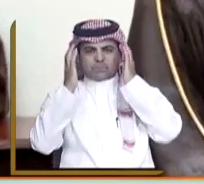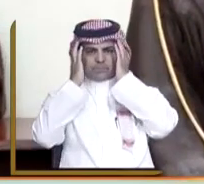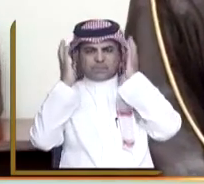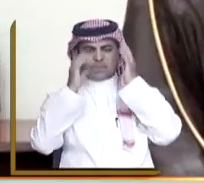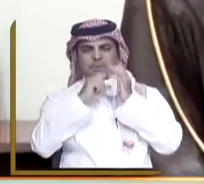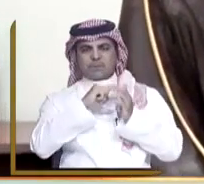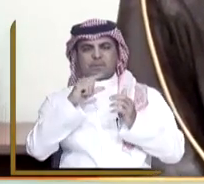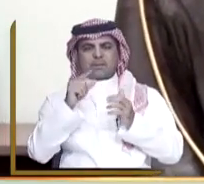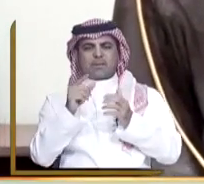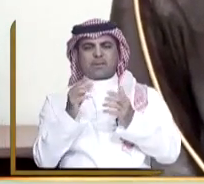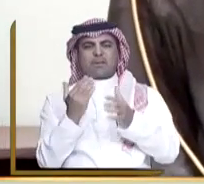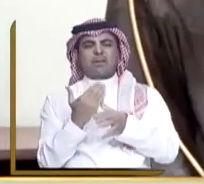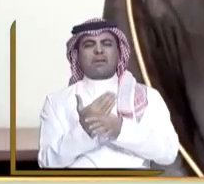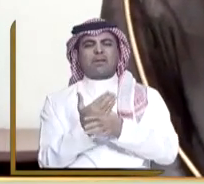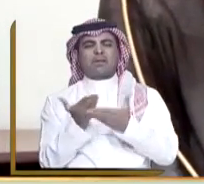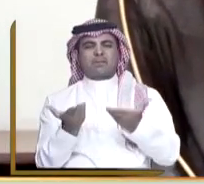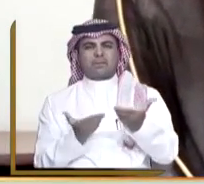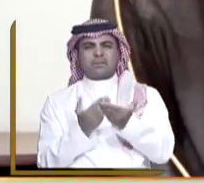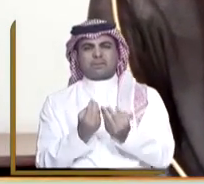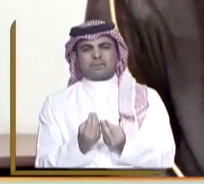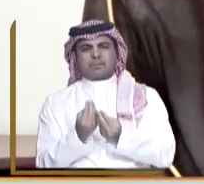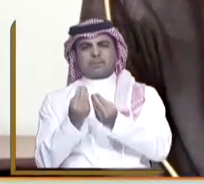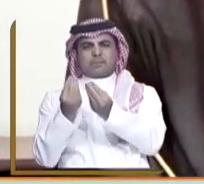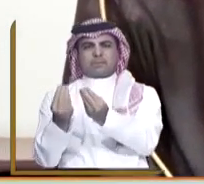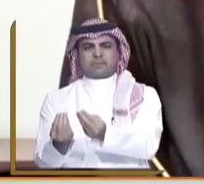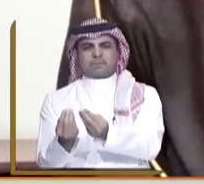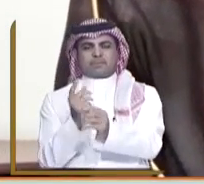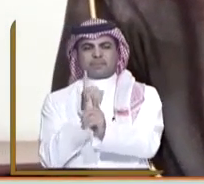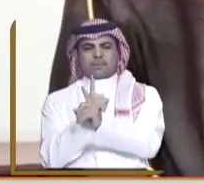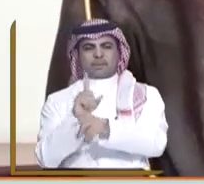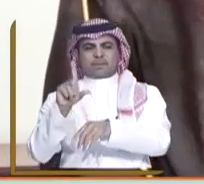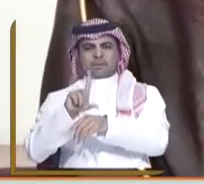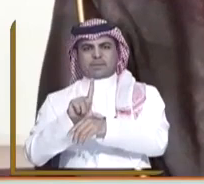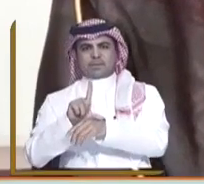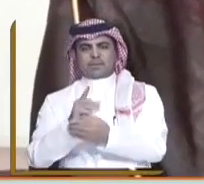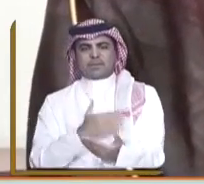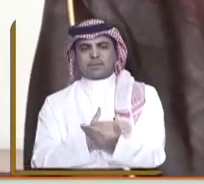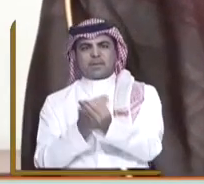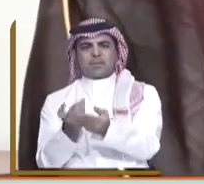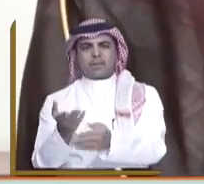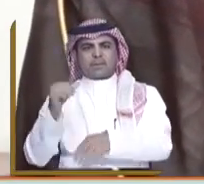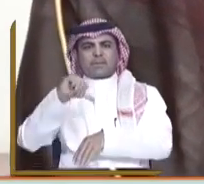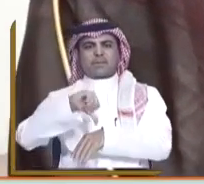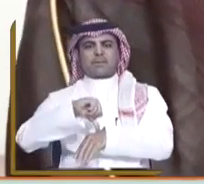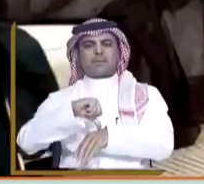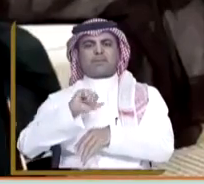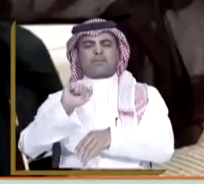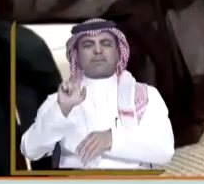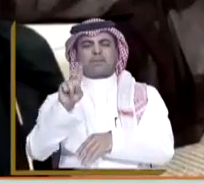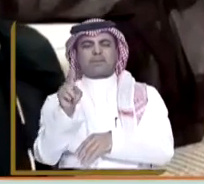بالديوان الملكي الاستاذ احمد قطان خلال استقبال فخامتها لمعاليه في العاصمه دار السلام